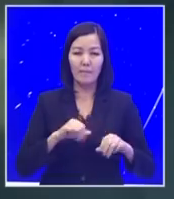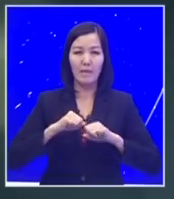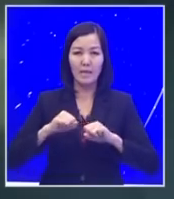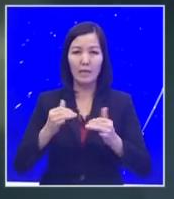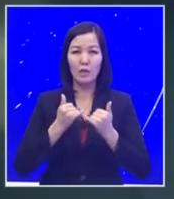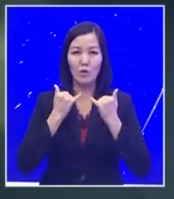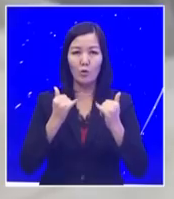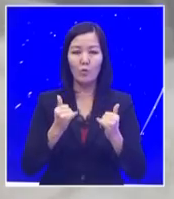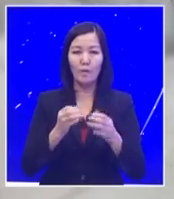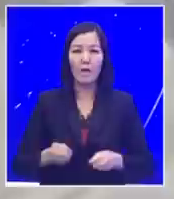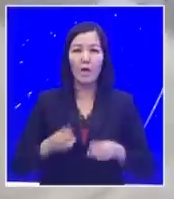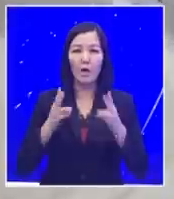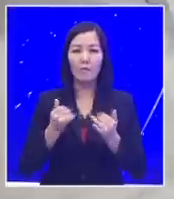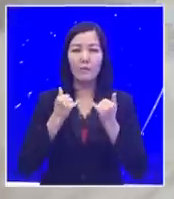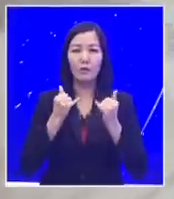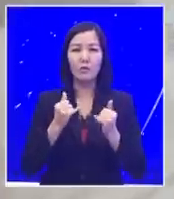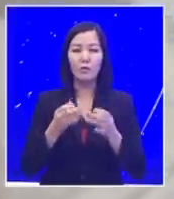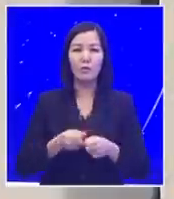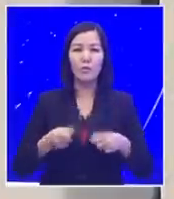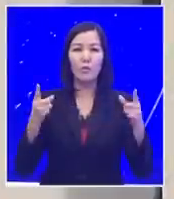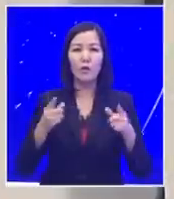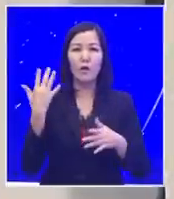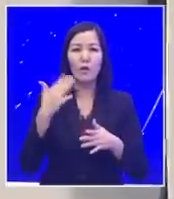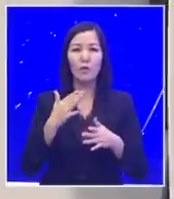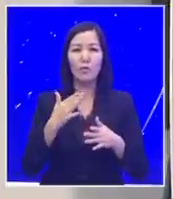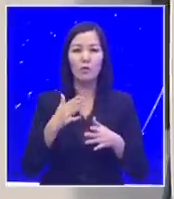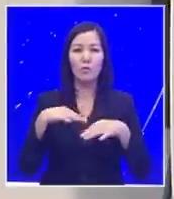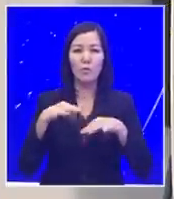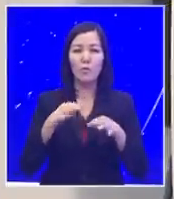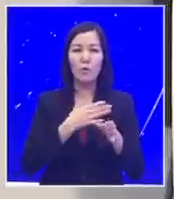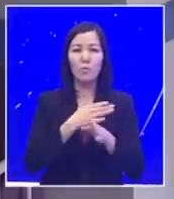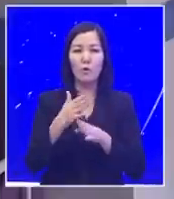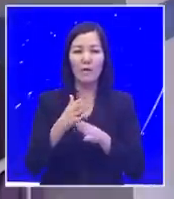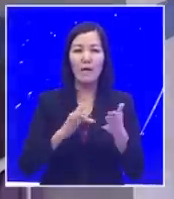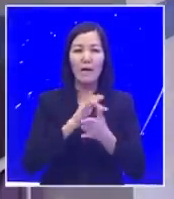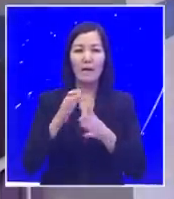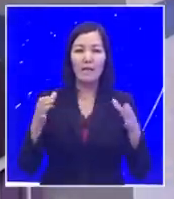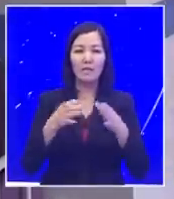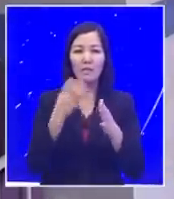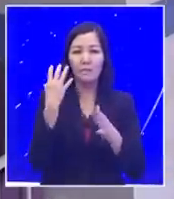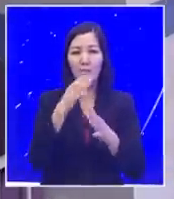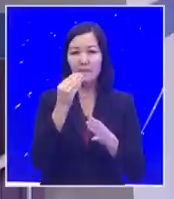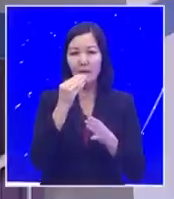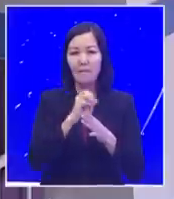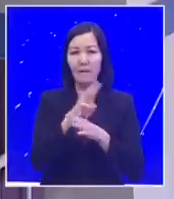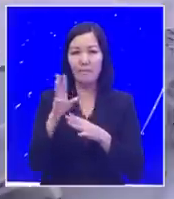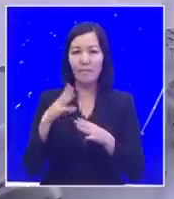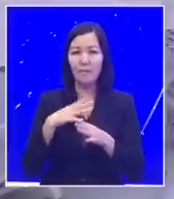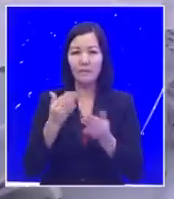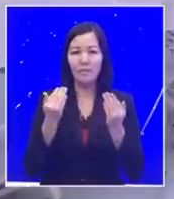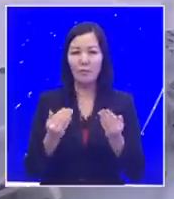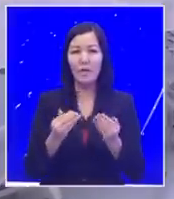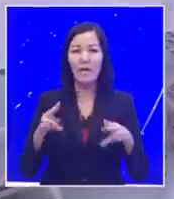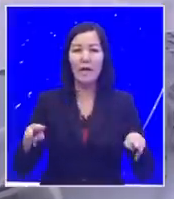құрмет. Олардың қауіпсіздігі үшін қонақ үйлермен 50-ге жуық көлік бөлінген. Қалалық штаб ыстық тамақпен қамтамасыз етіп отыр. Сонымен қатар